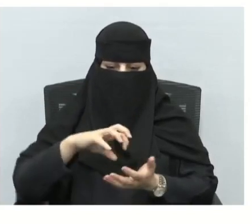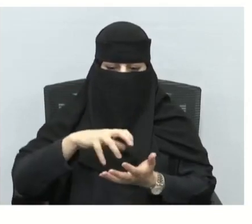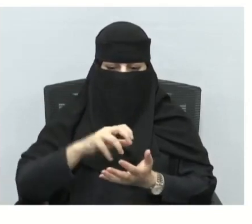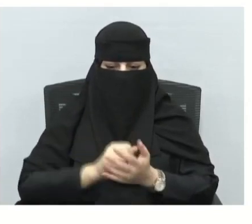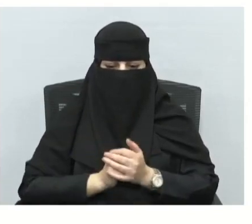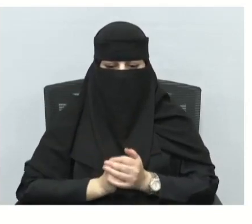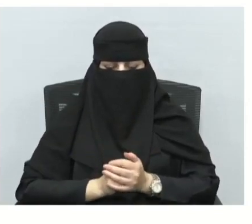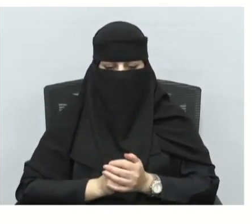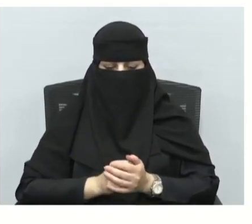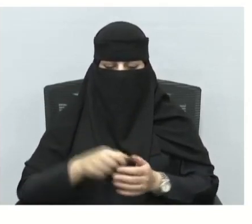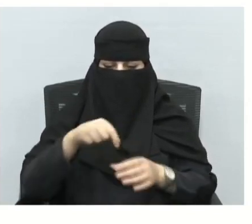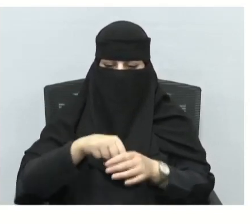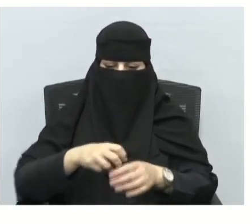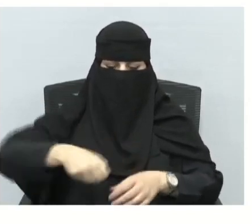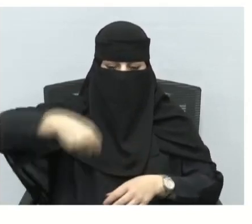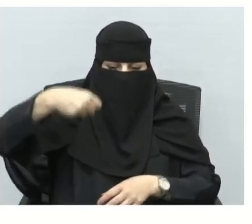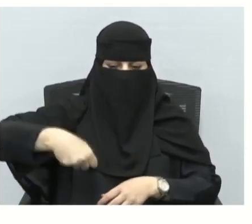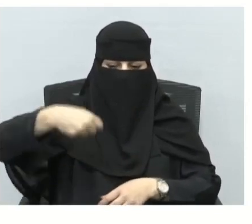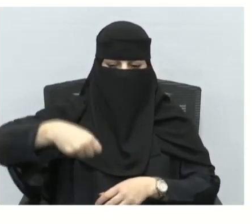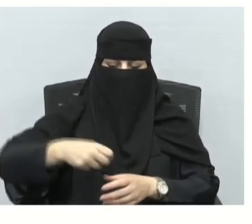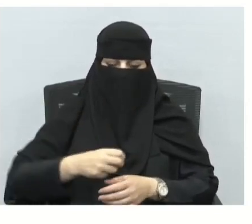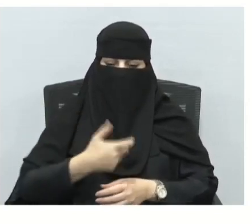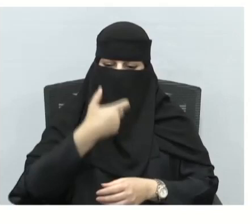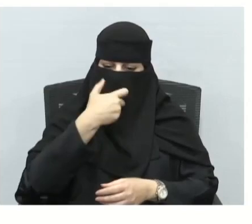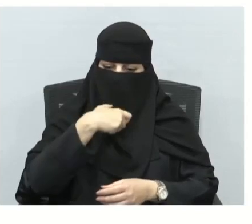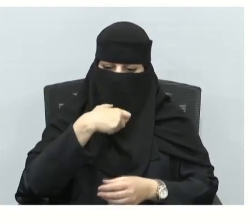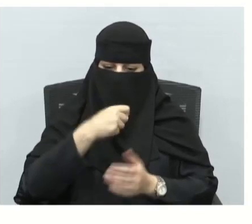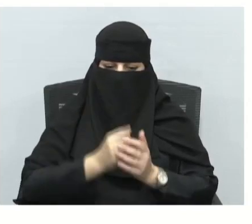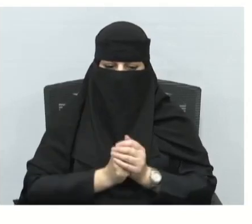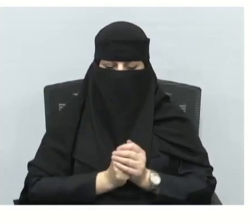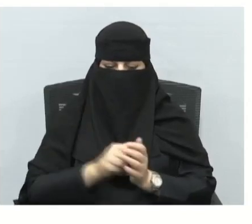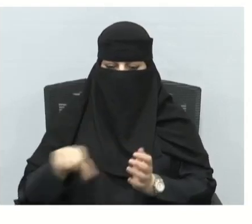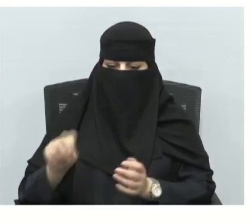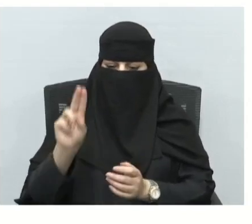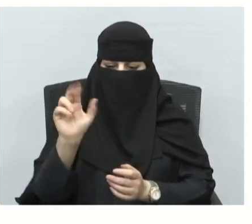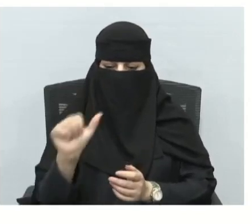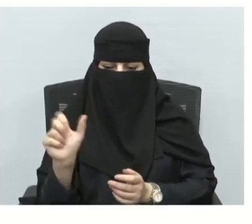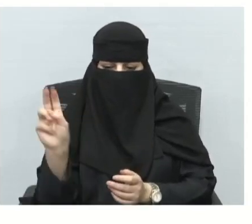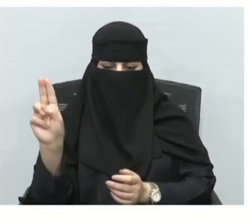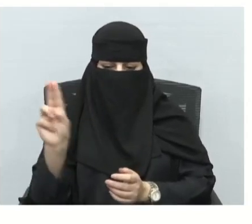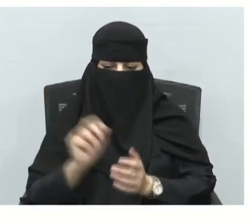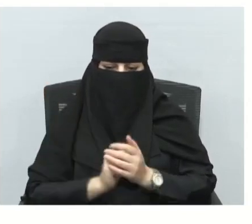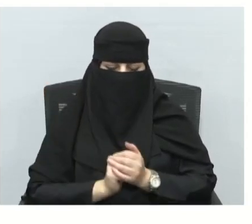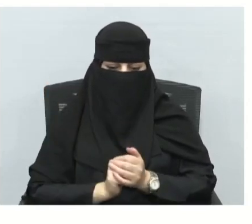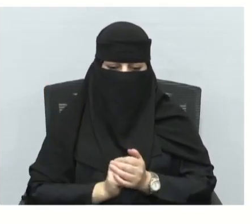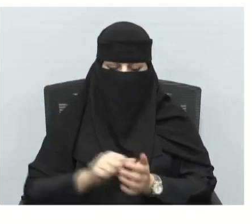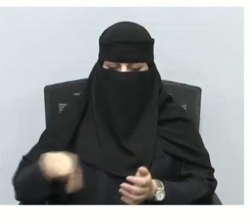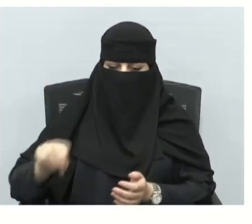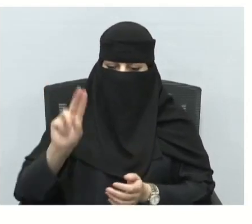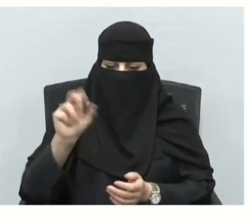فاكهه في السله تفاح وتين